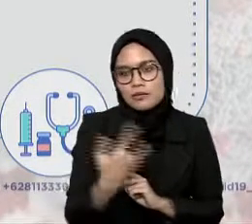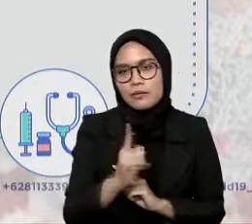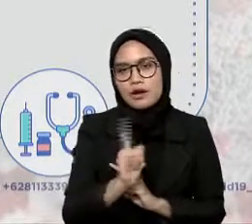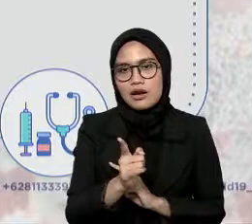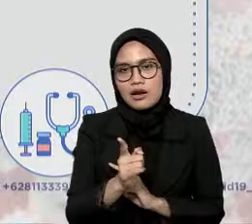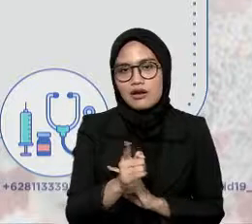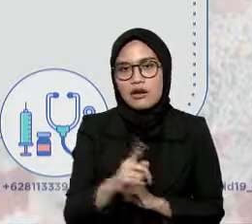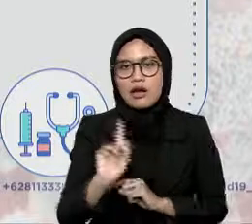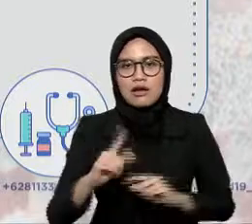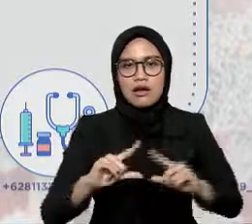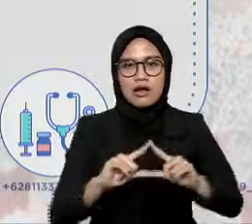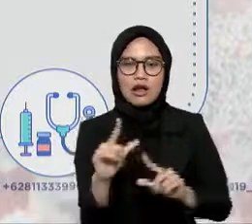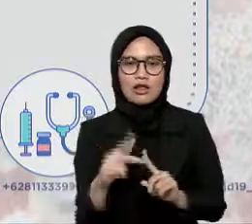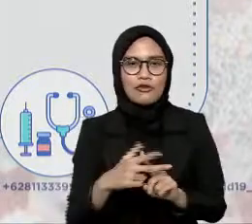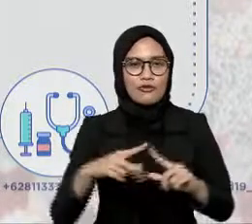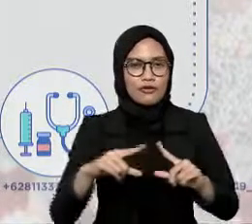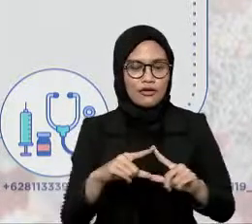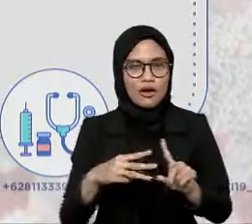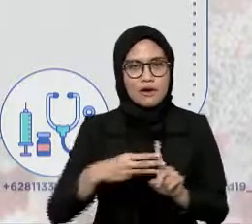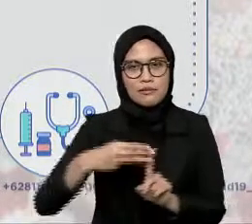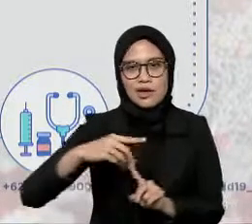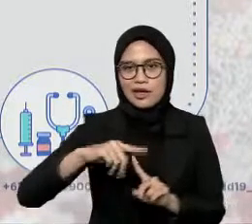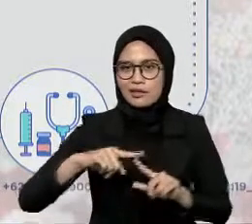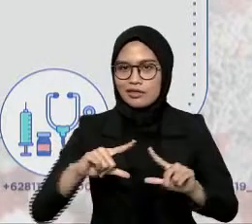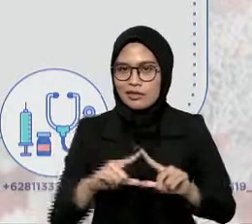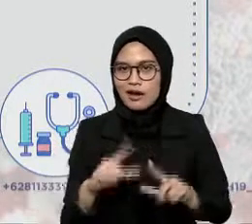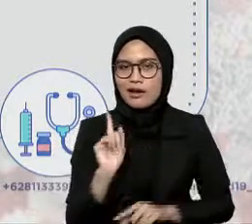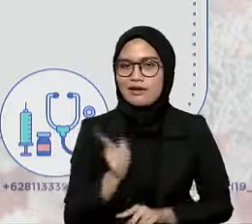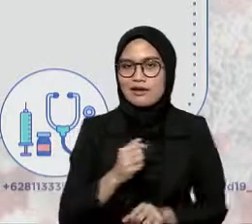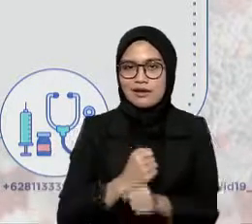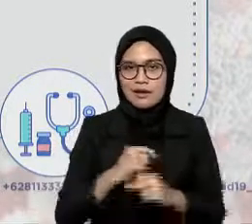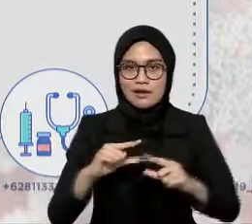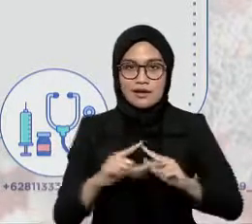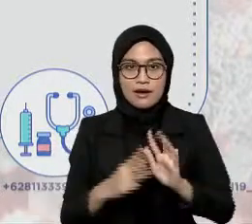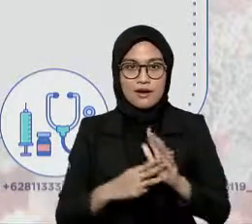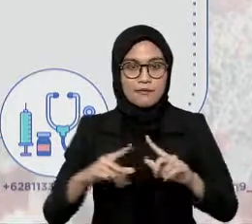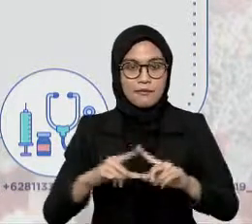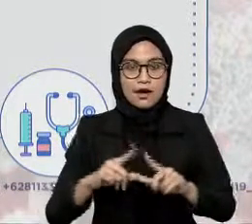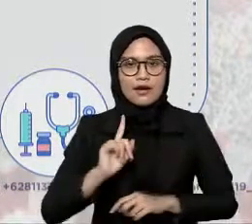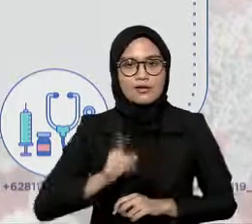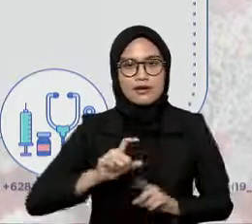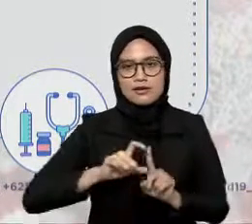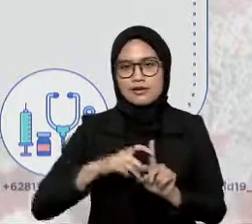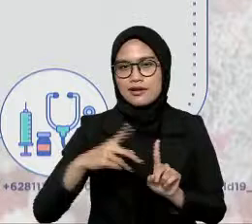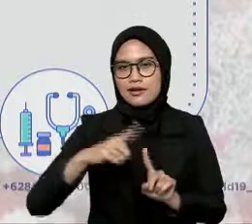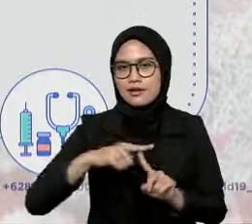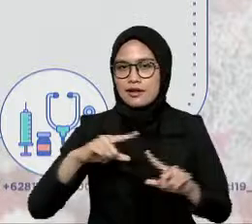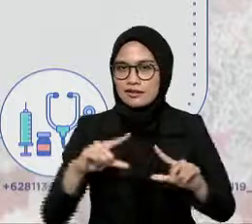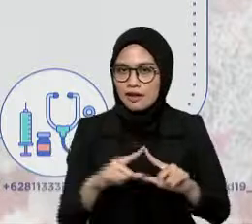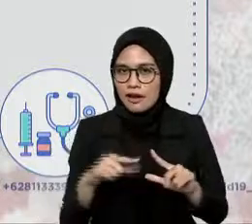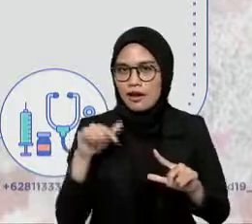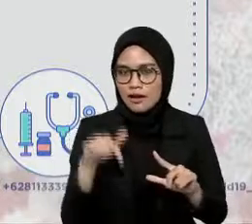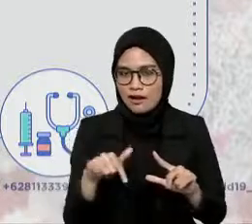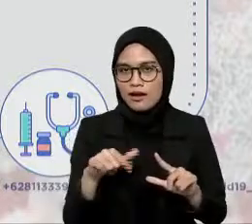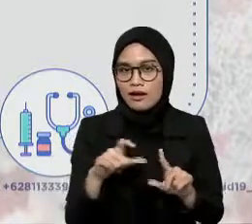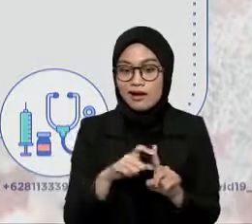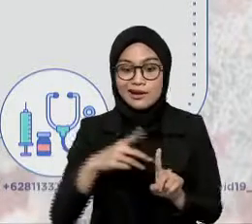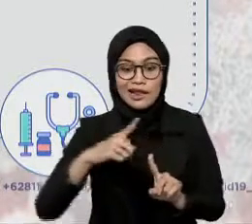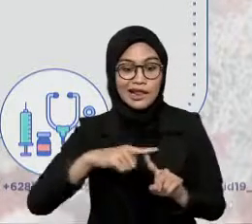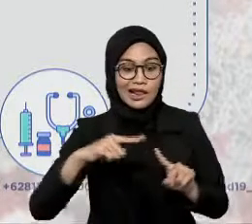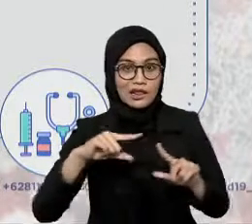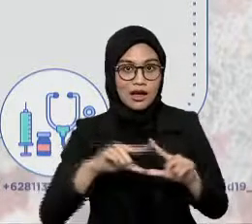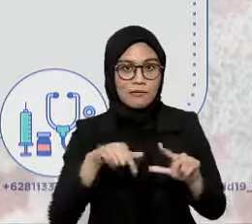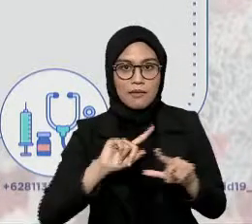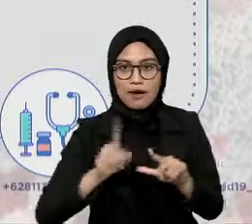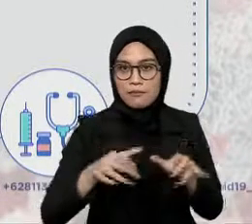Alpha, Beta, Gamma, Mu, serta varian Delta yang saat ini menjadi varian paling dominan